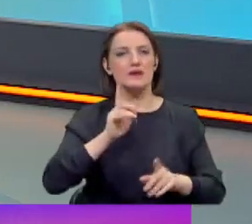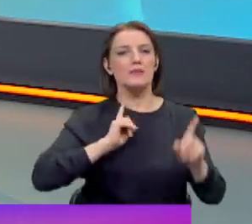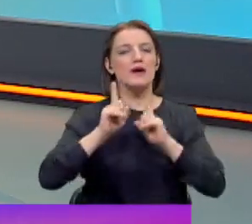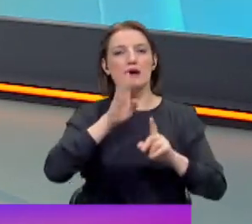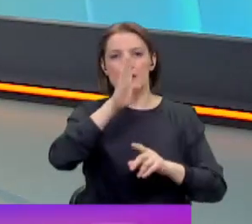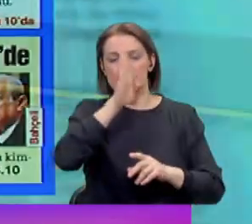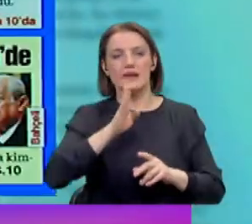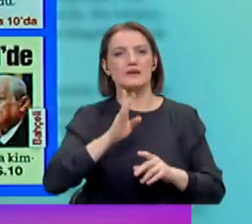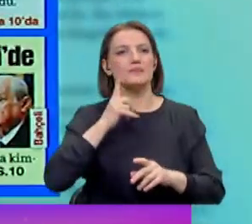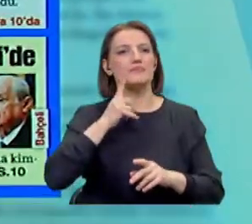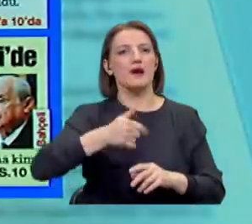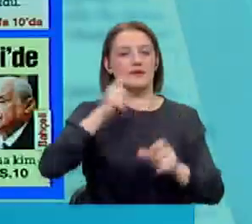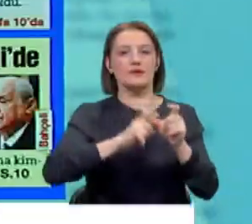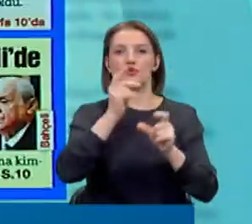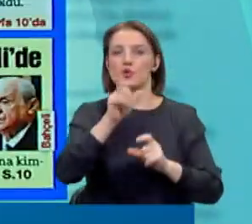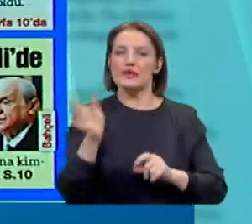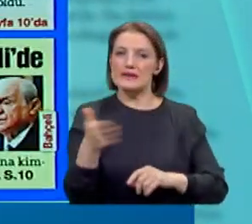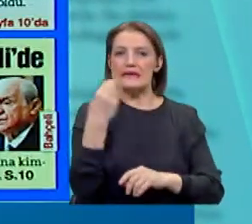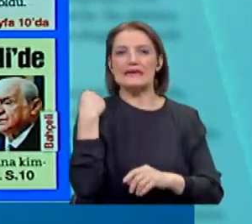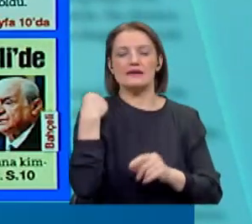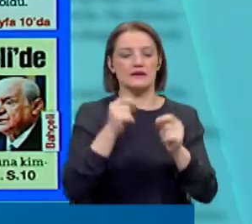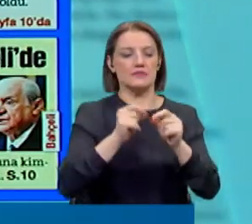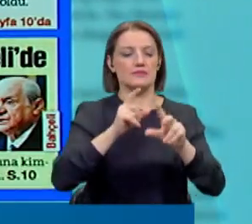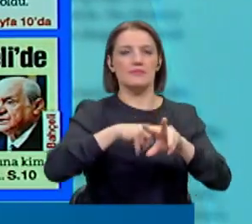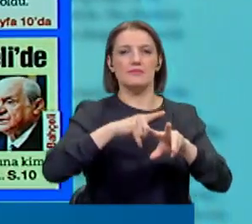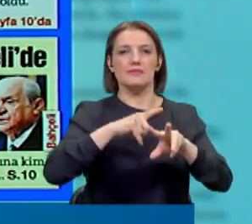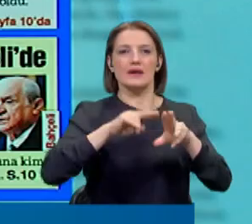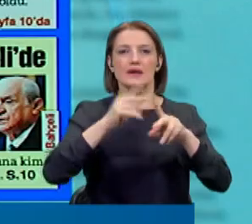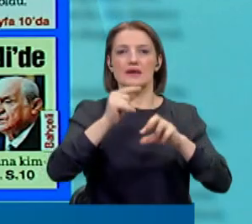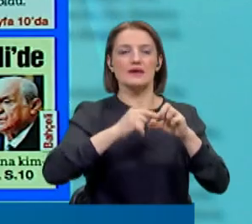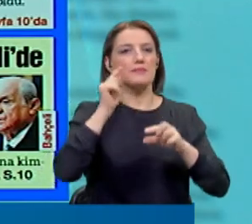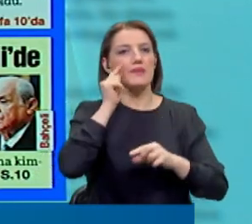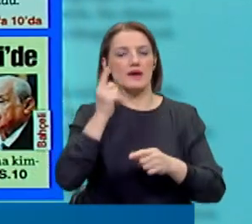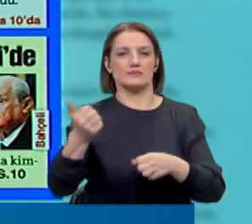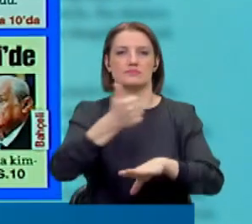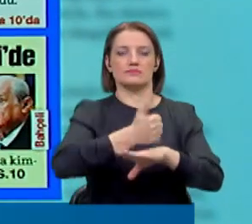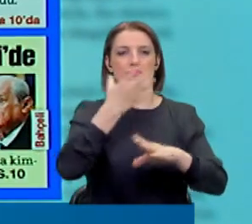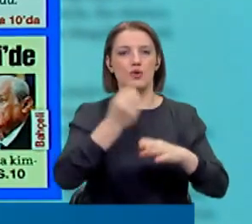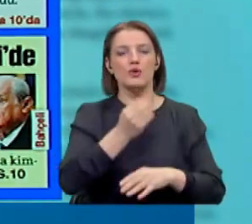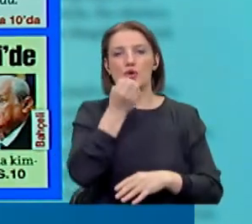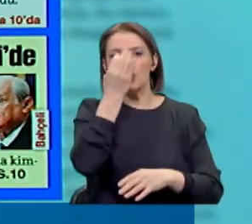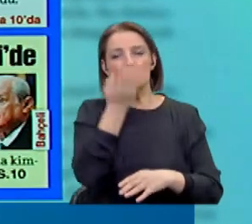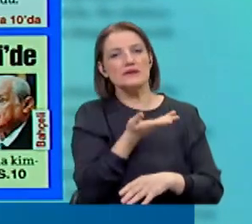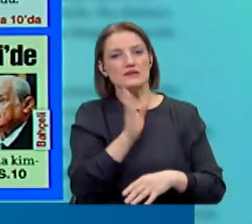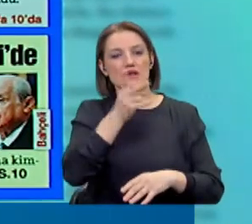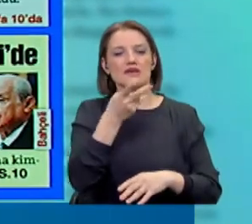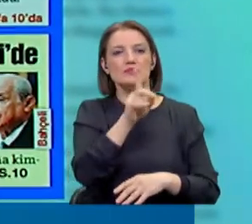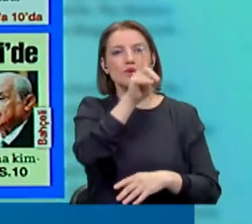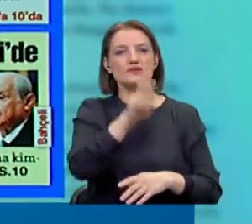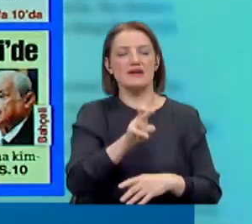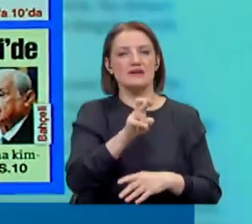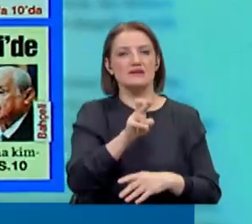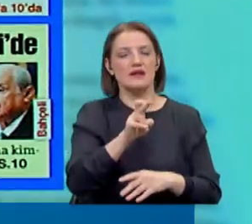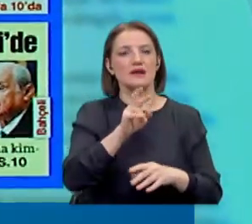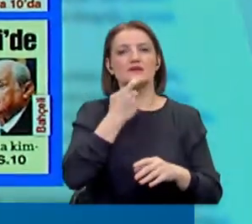Gül gittiği yerine Bekir bozdağ'a getirildiği dört yılda 7 bakalım değişti Abdülhamit Gül'ün gidişiyle 2018'de